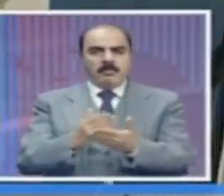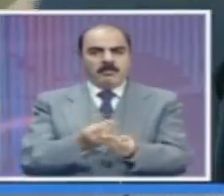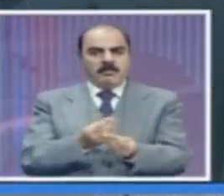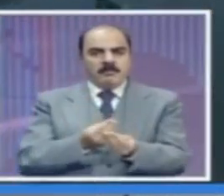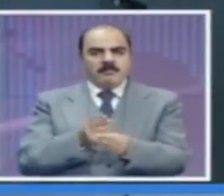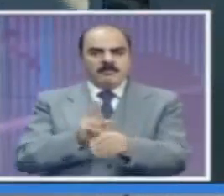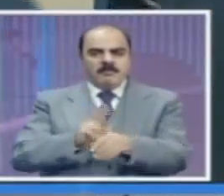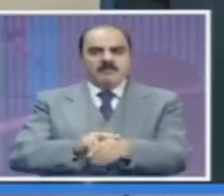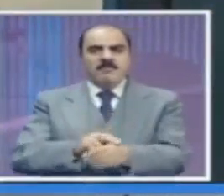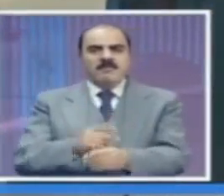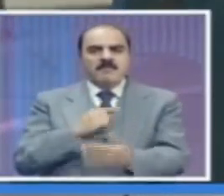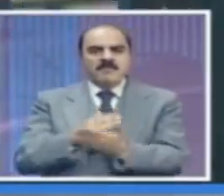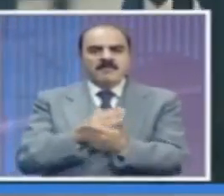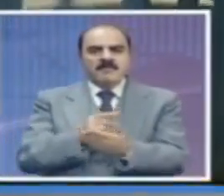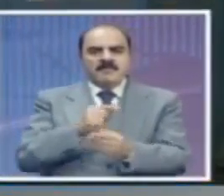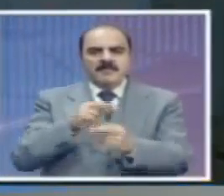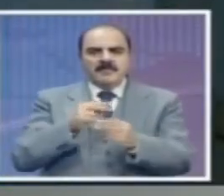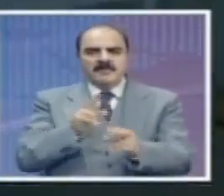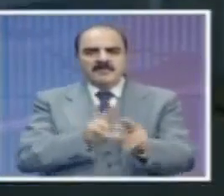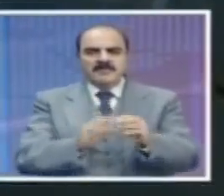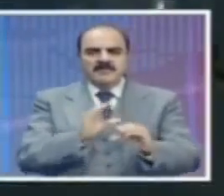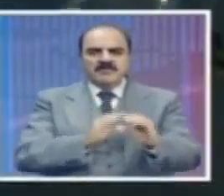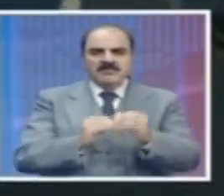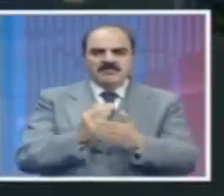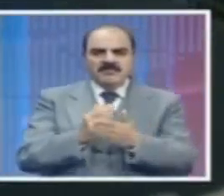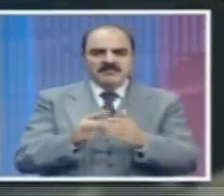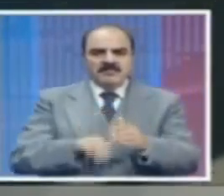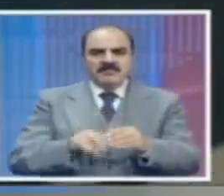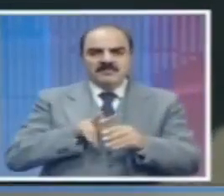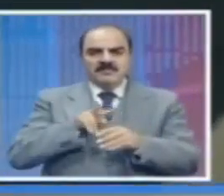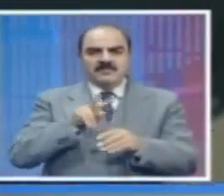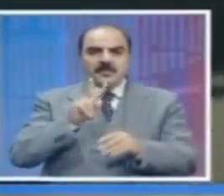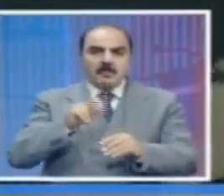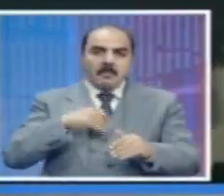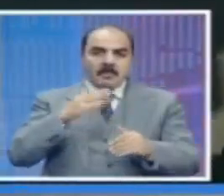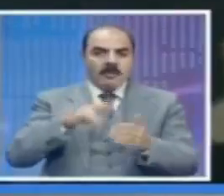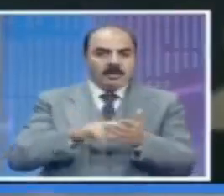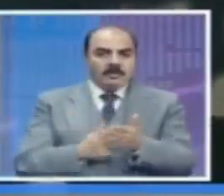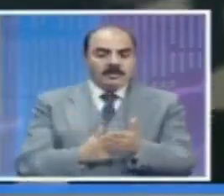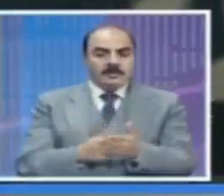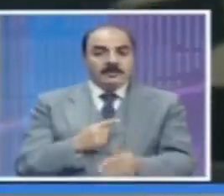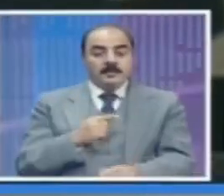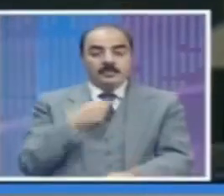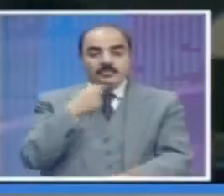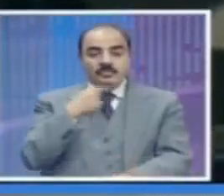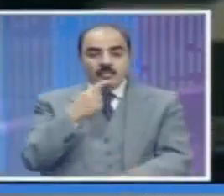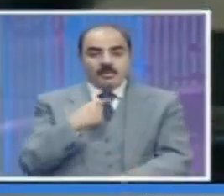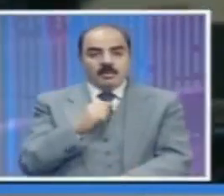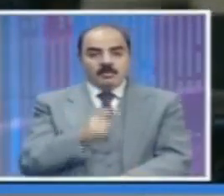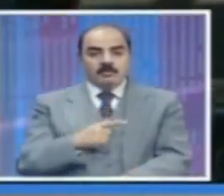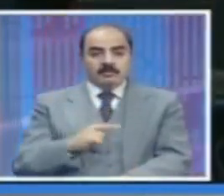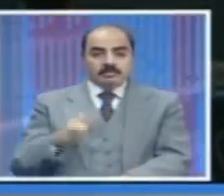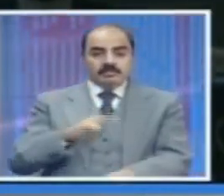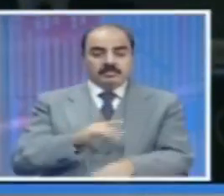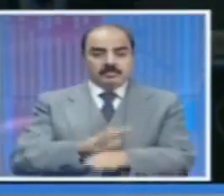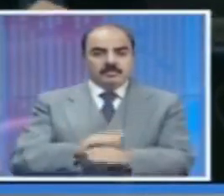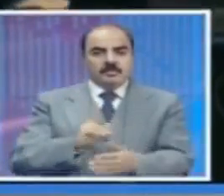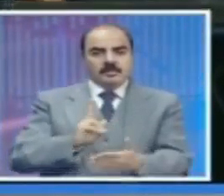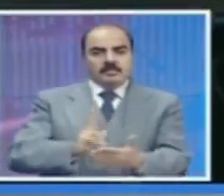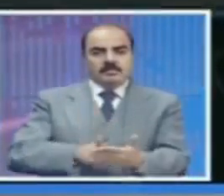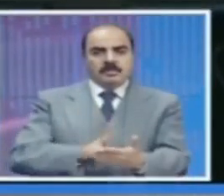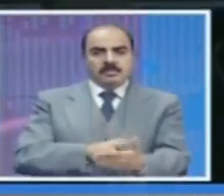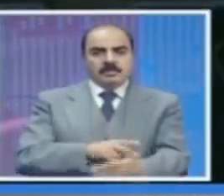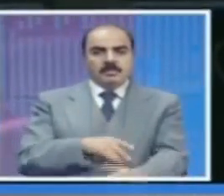خطاب التنصيب الذي سيتناول ملامح سياساته الداخلية والخارجية. وقالت مصادر إن بايدن سيقوم